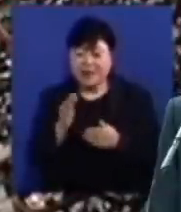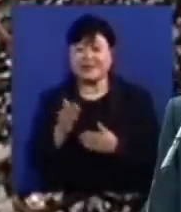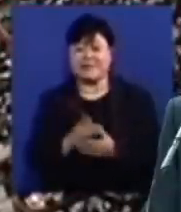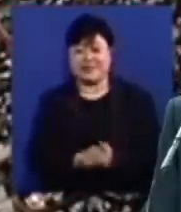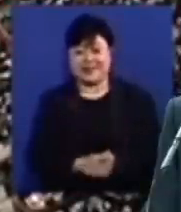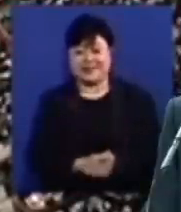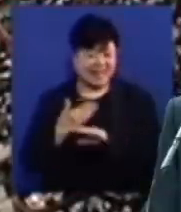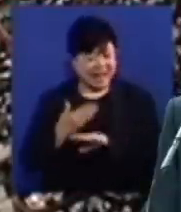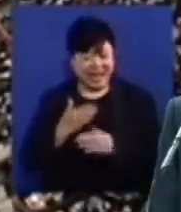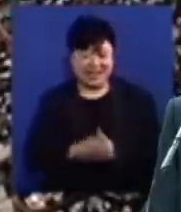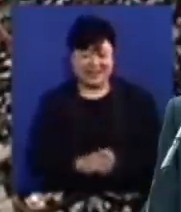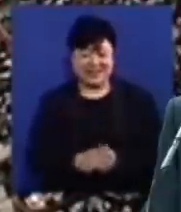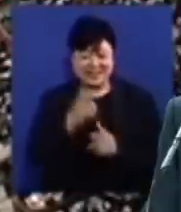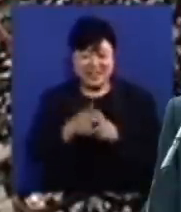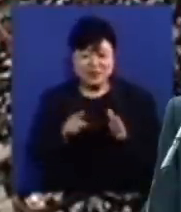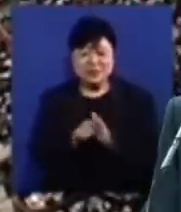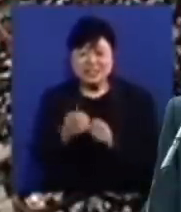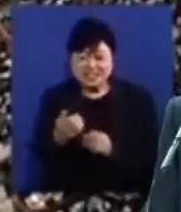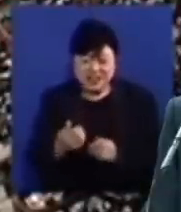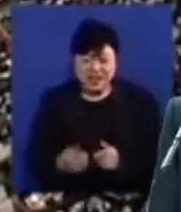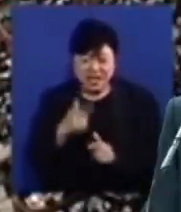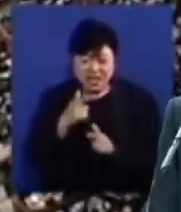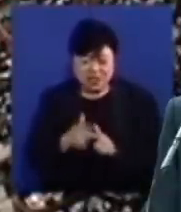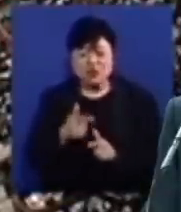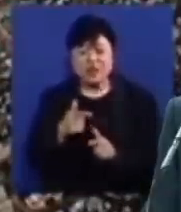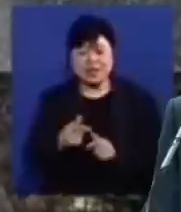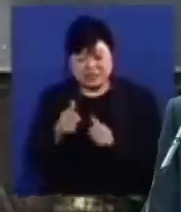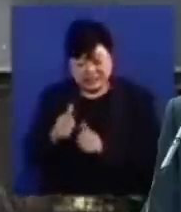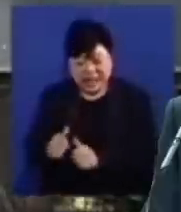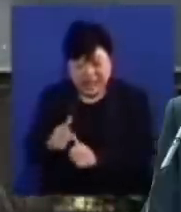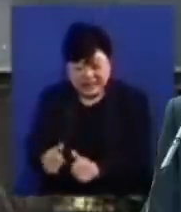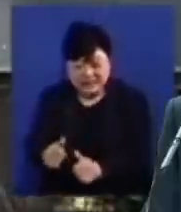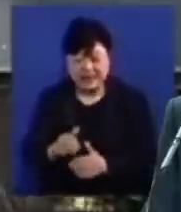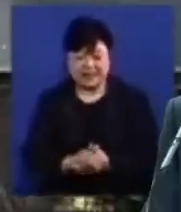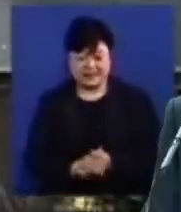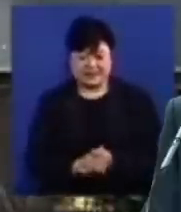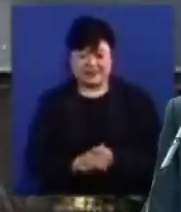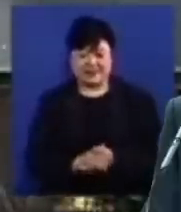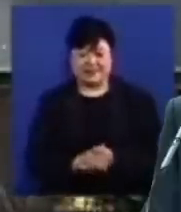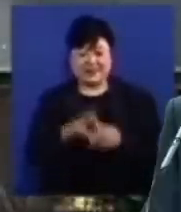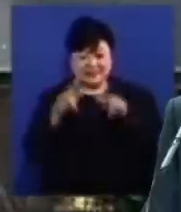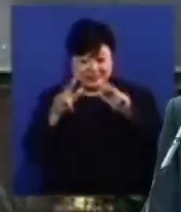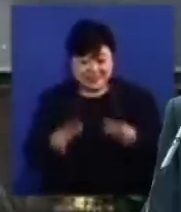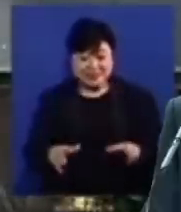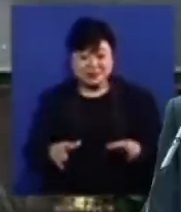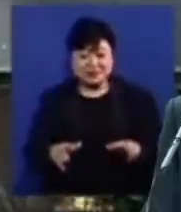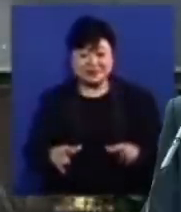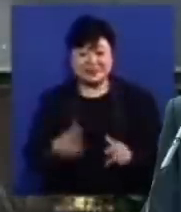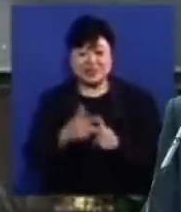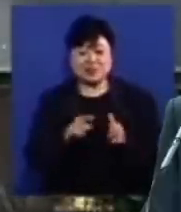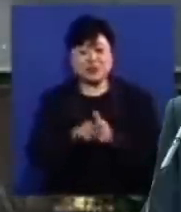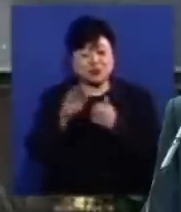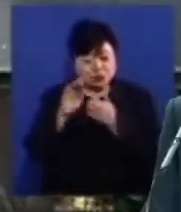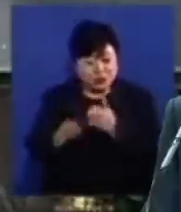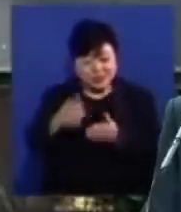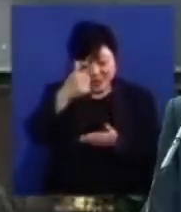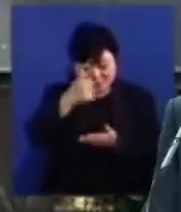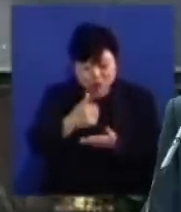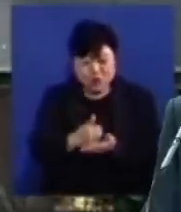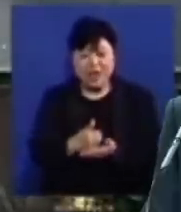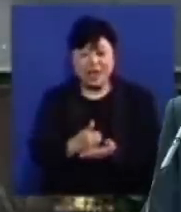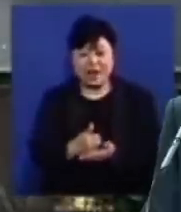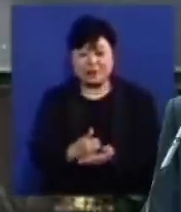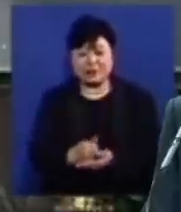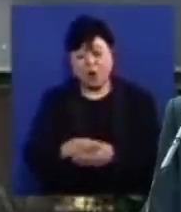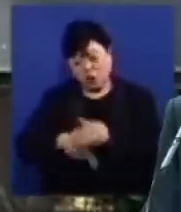것입니다. 예수 믿기 전에는 죄를 따라가던 죄인인데 이제 예수 믿고 난 다음에 달라진 것은